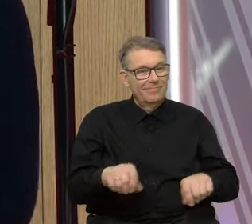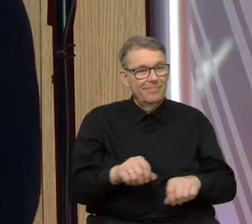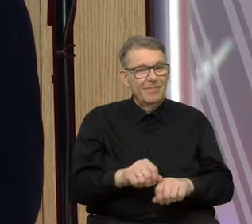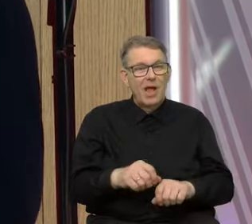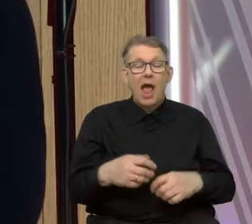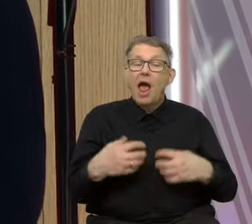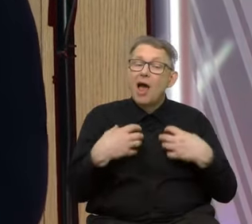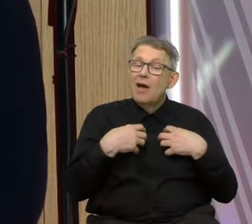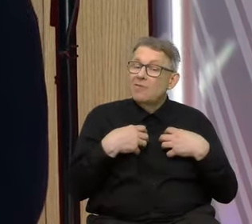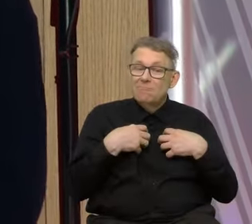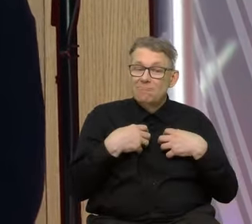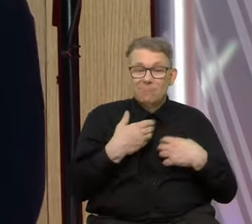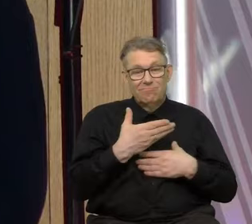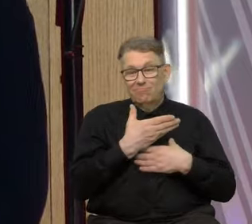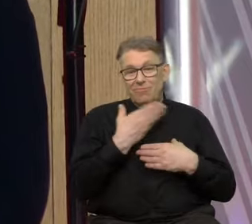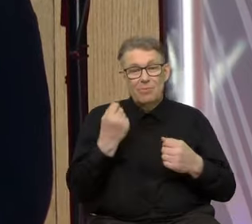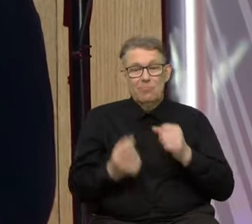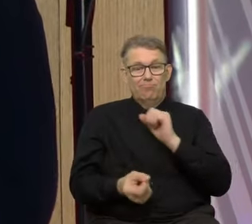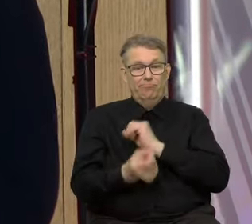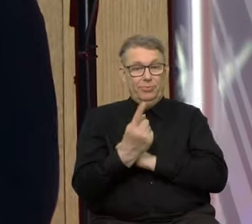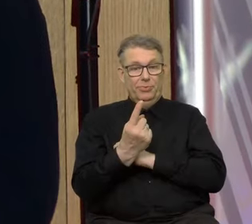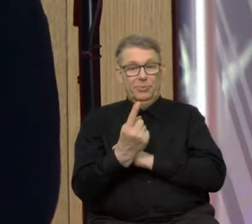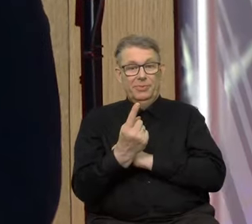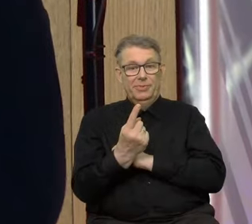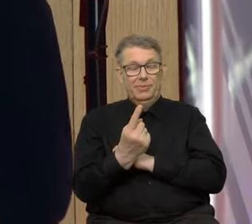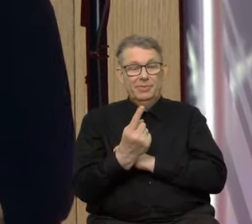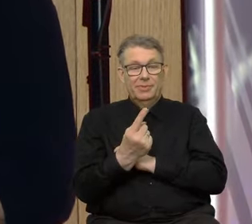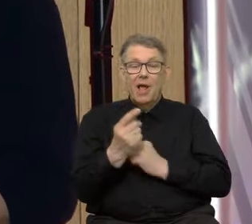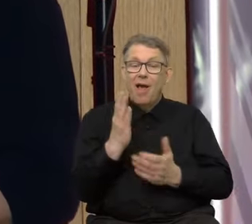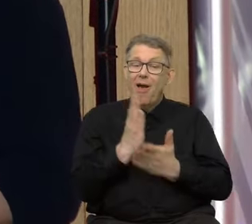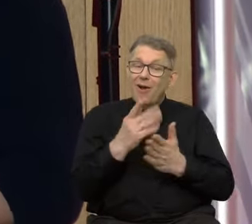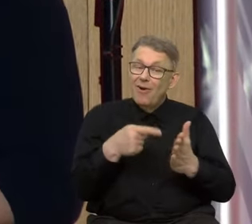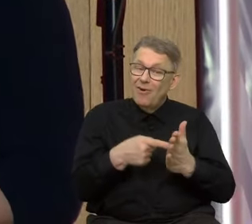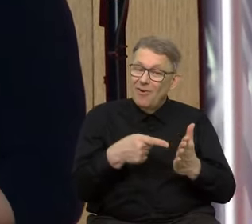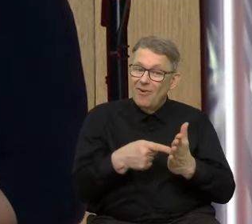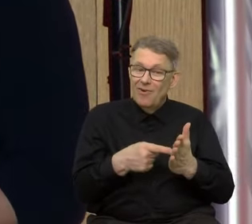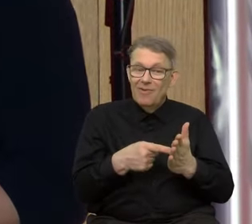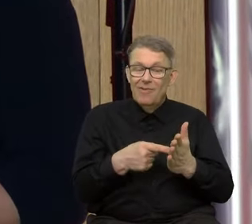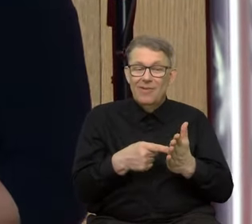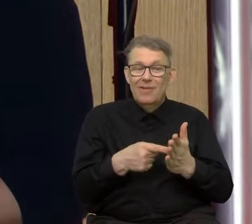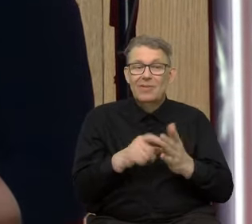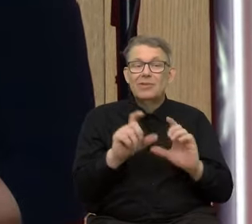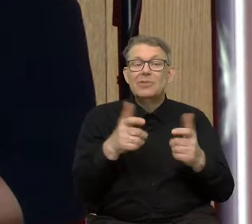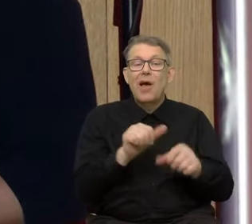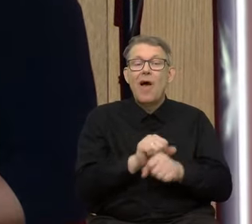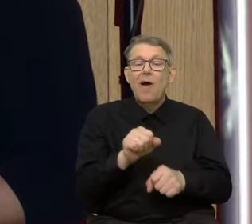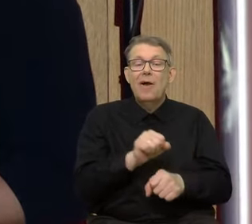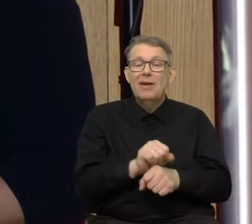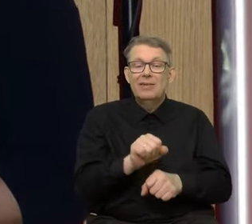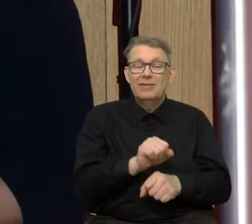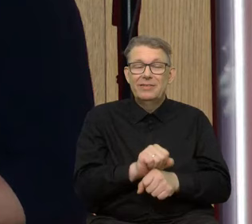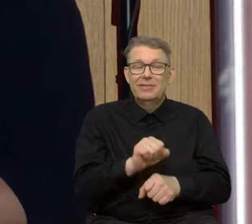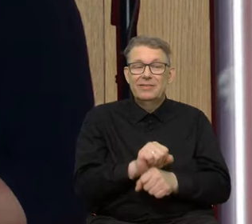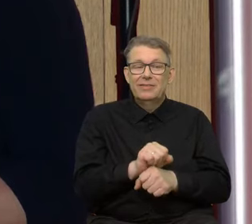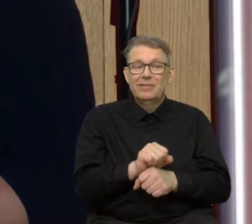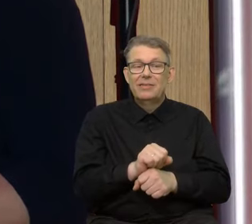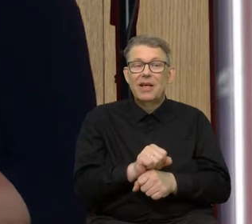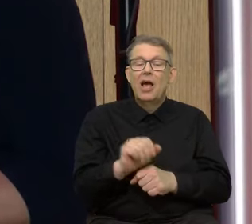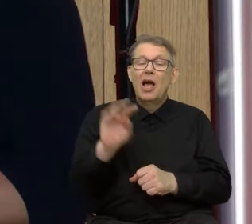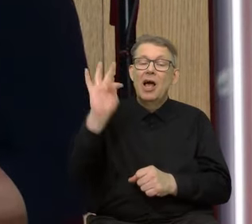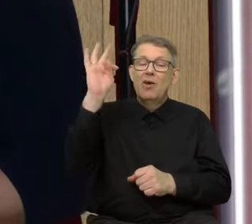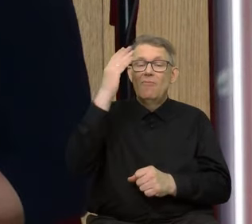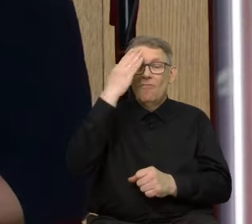A w życiu nie ma przypadków, tylko to, co dzieje się z woli